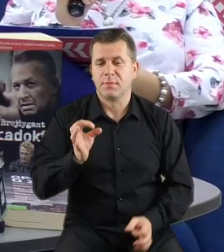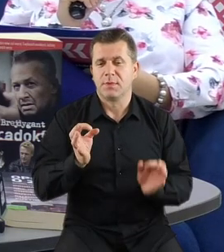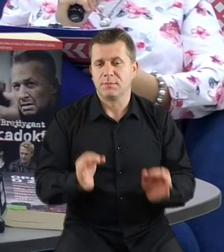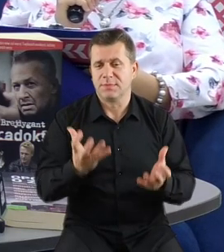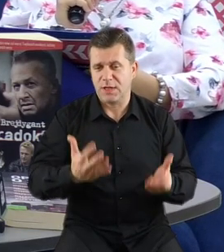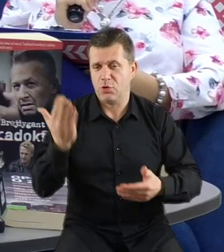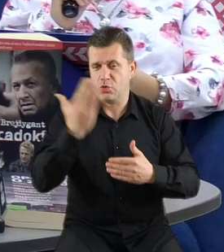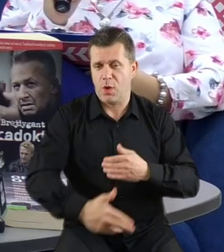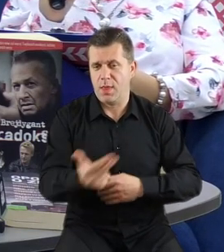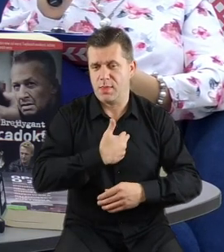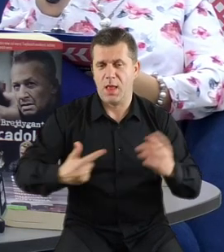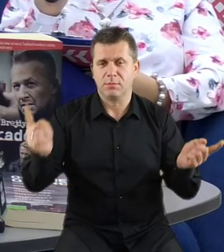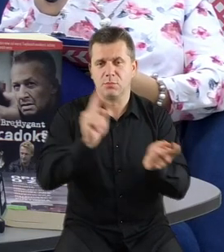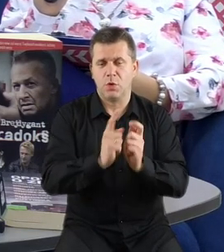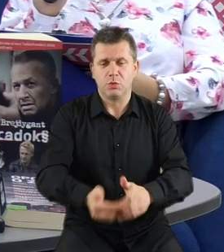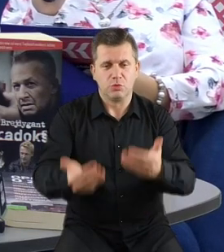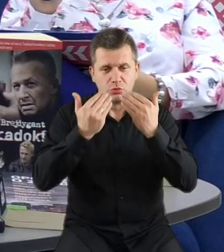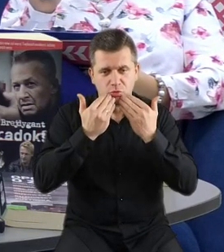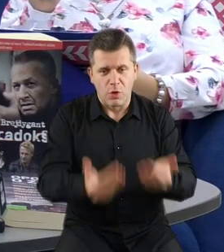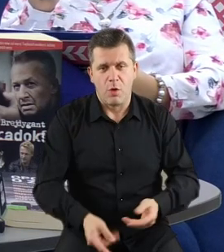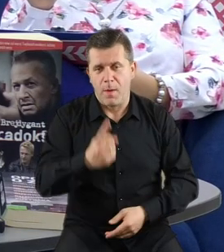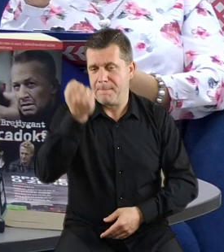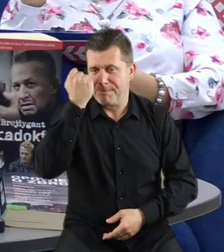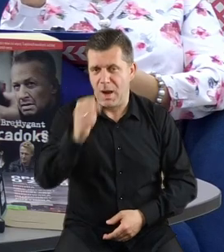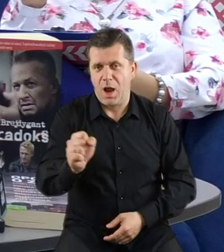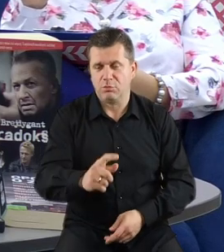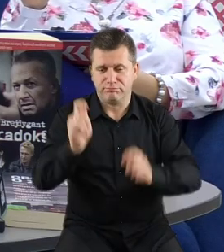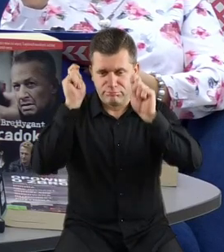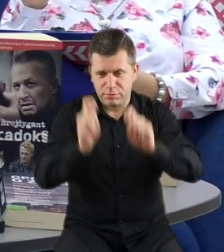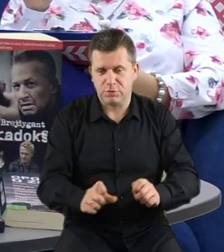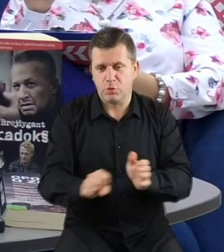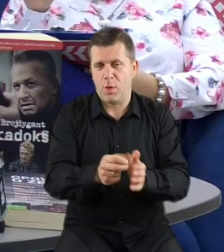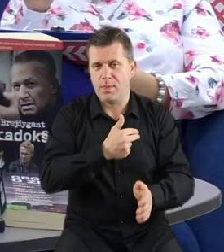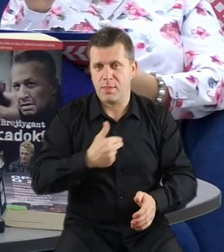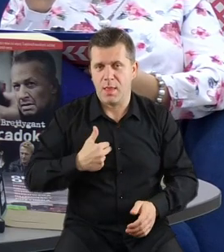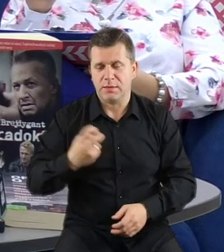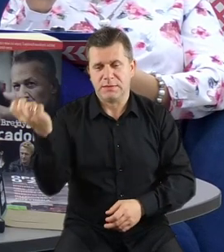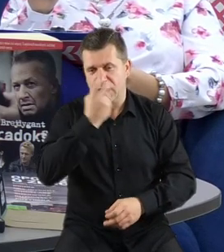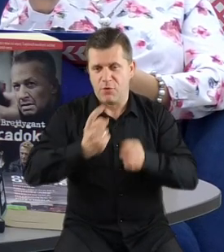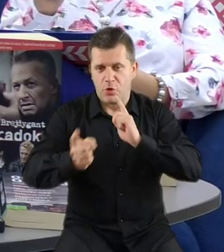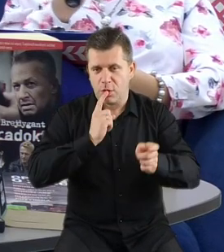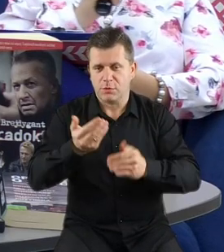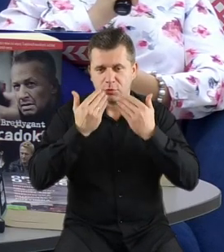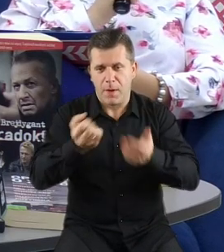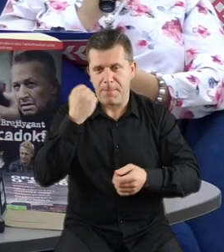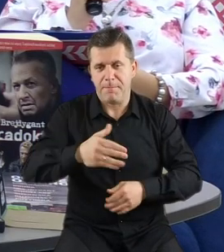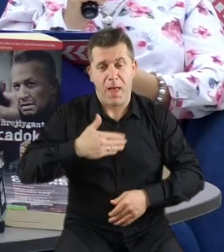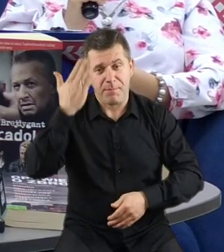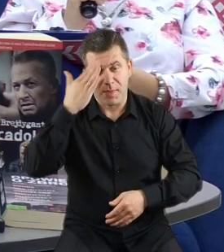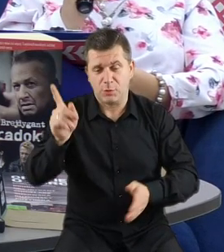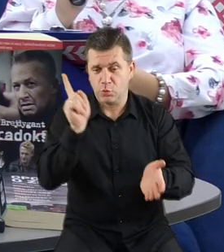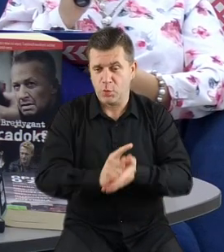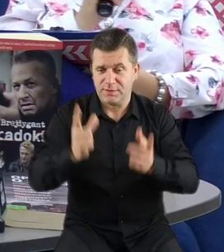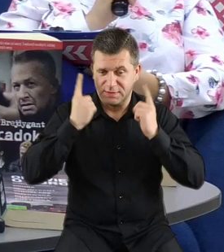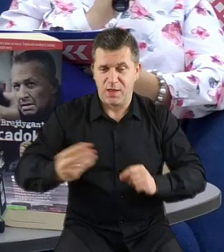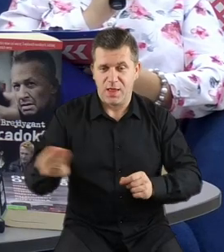chciałam skończyć nasze spotkanie. Dziękuję panu bardzo za przybycie do nas, za ciekawą rozmowę. Dziękuję bardzo. No mam nadzieję, że się uda